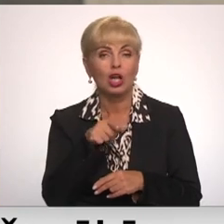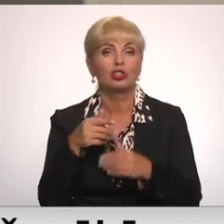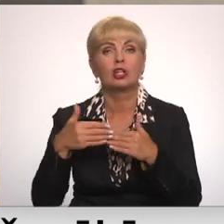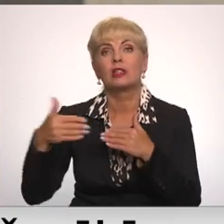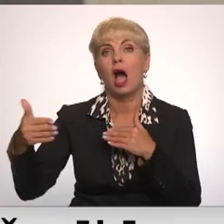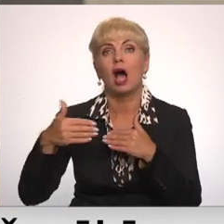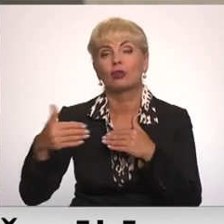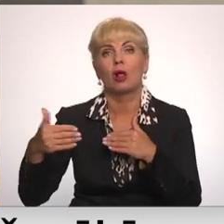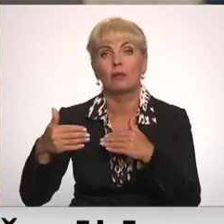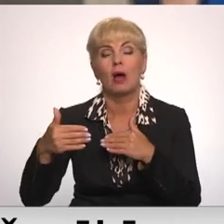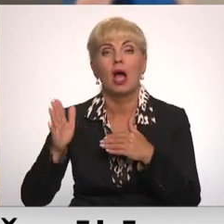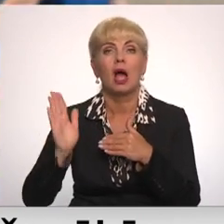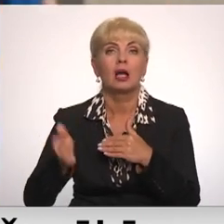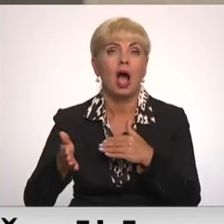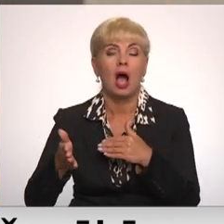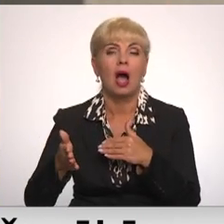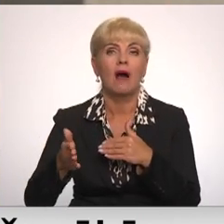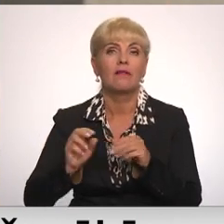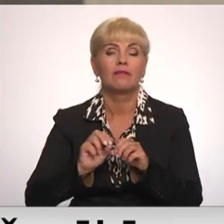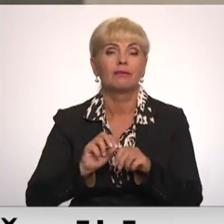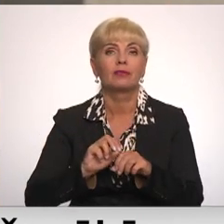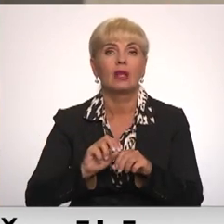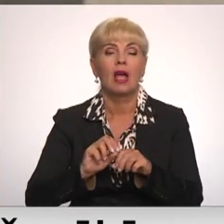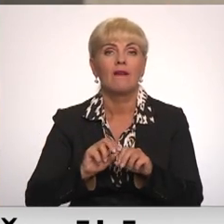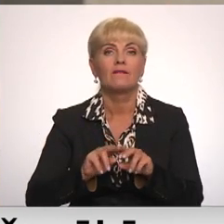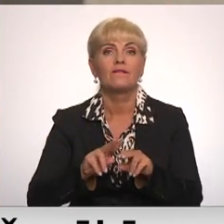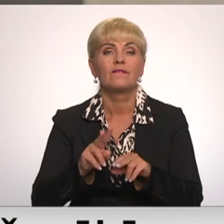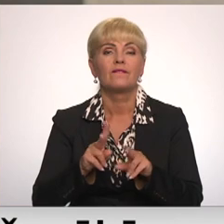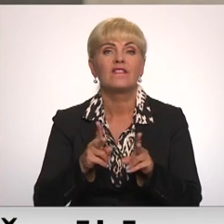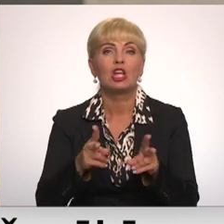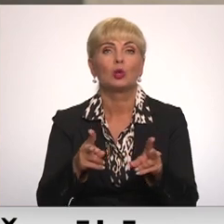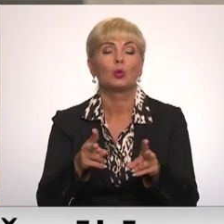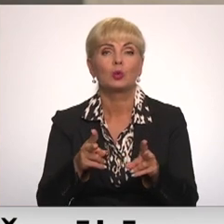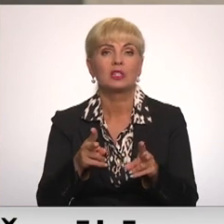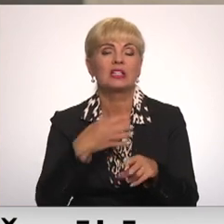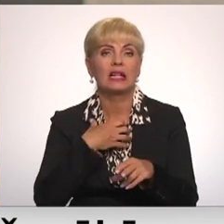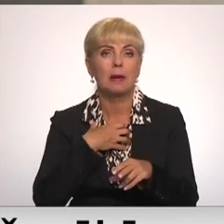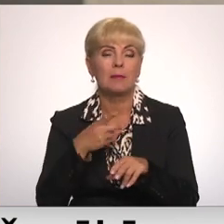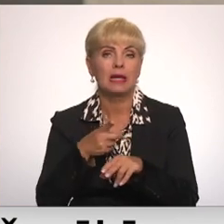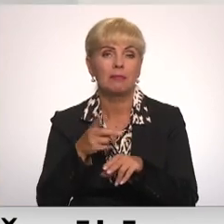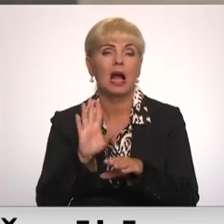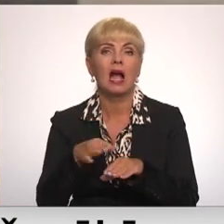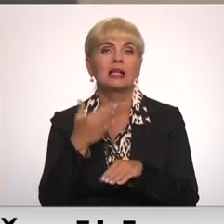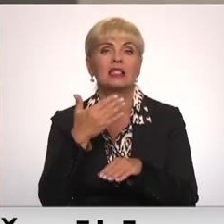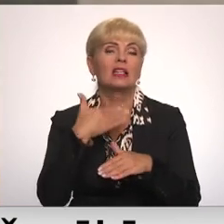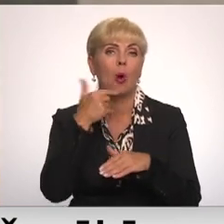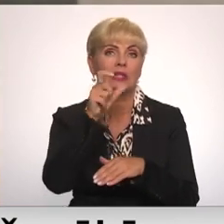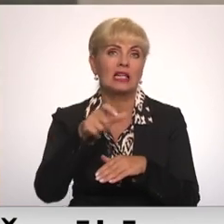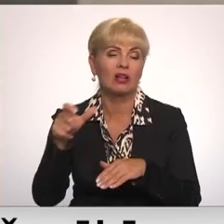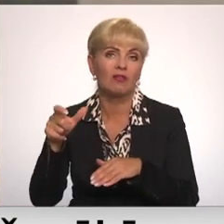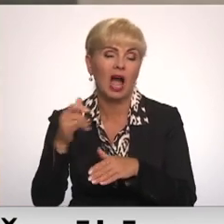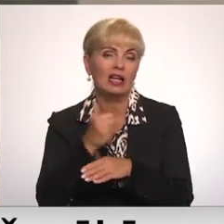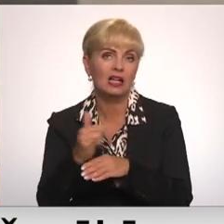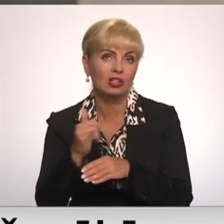attālums, kādā pārvietojas vīrus, ir tieši proporcionāls tam, cik daudz cilvēku ceļo. Tieši